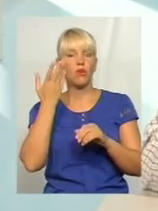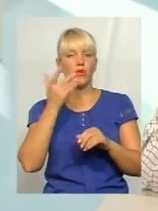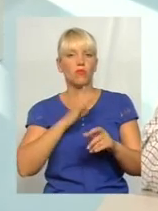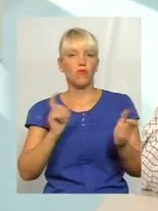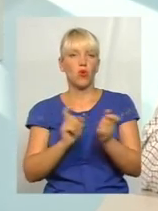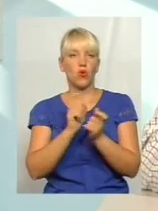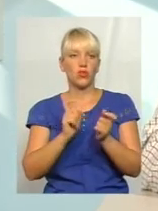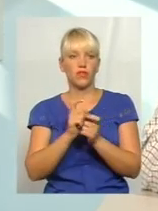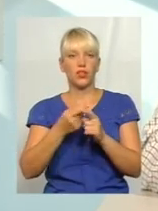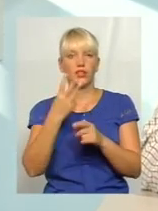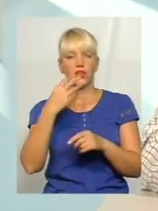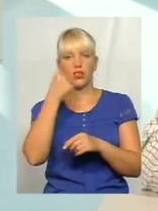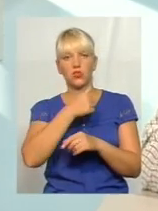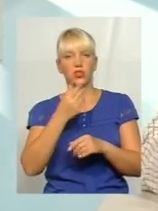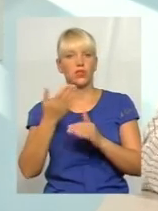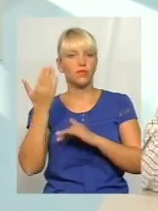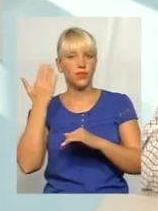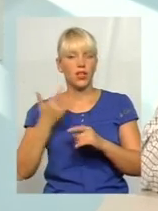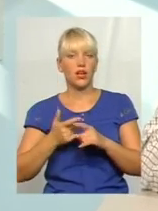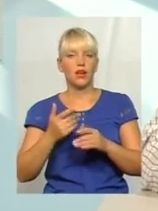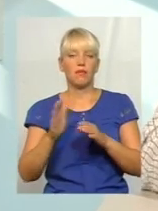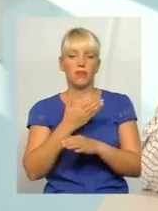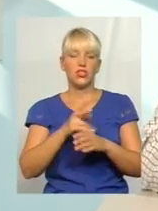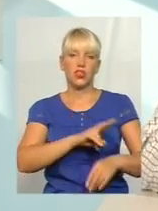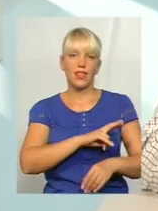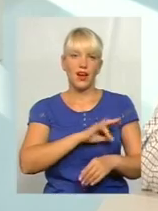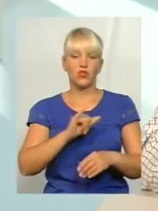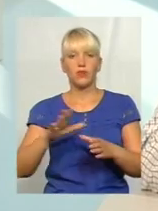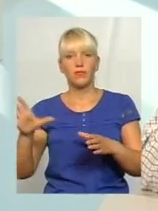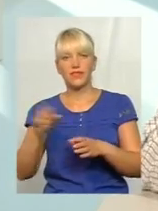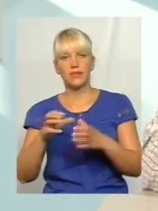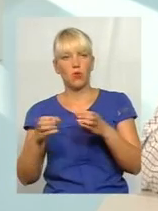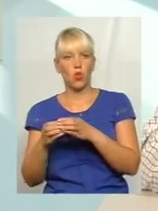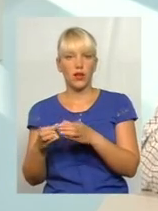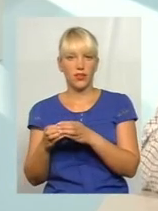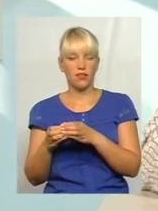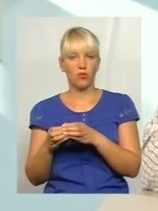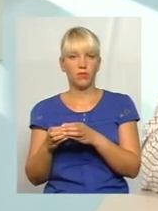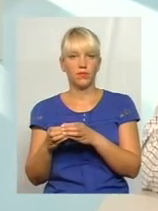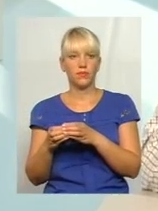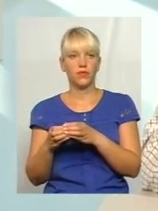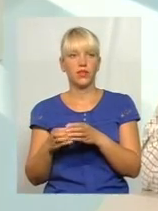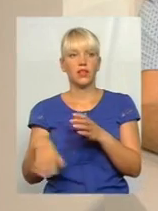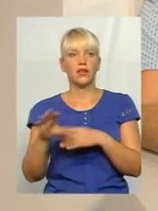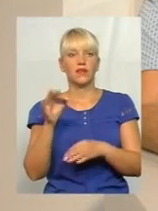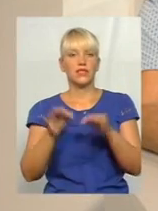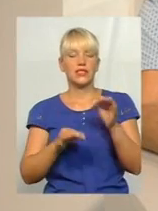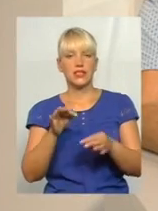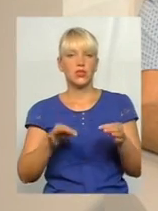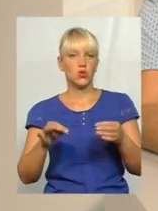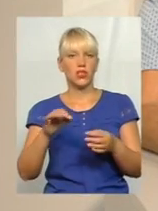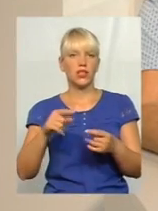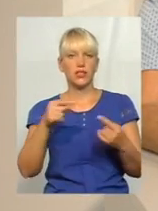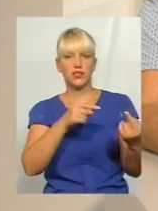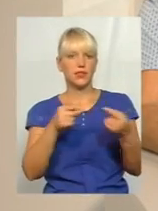ну ще роки три-чотири тому між директором і всім колективом е там там всі судились зі всіма